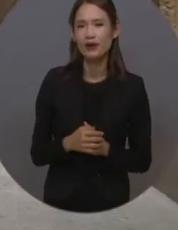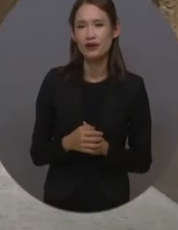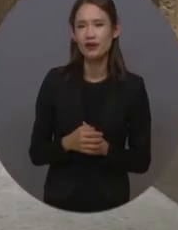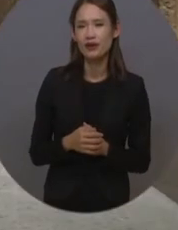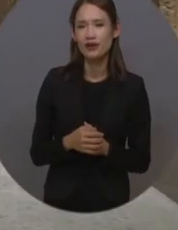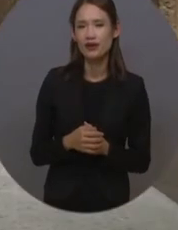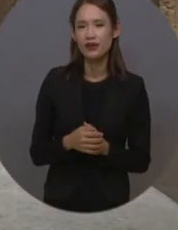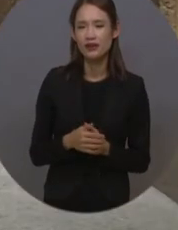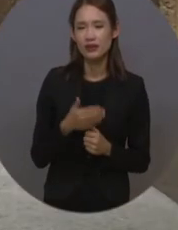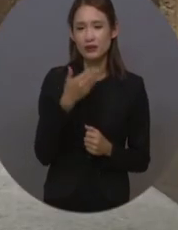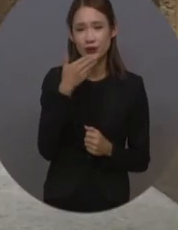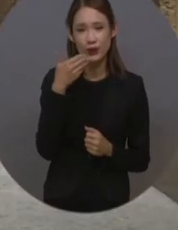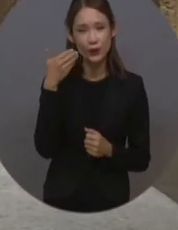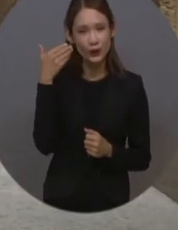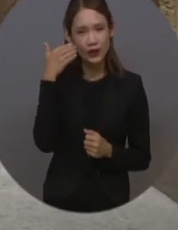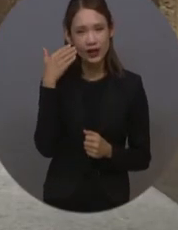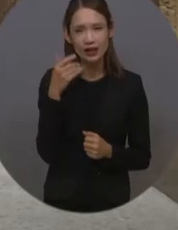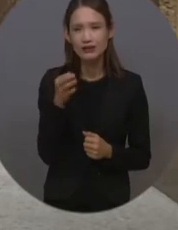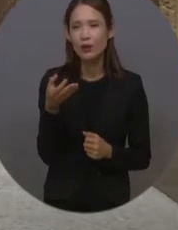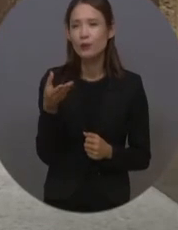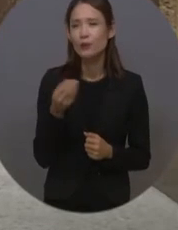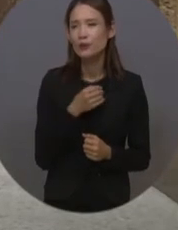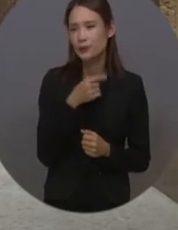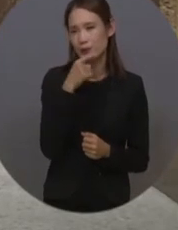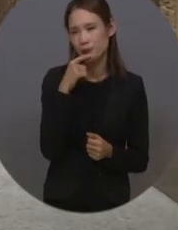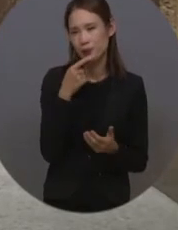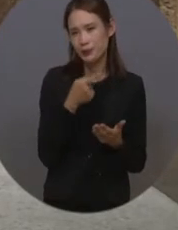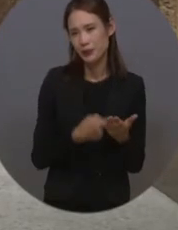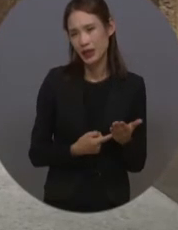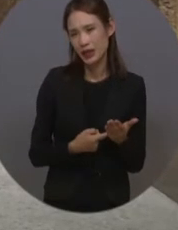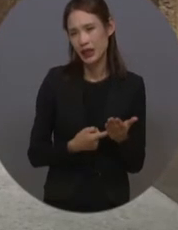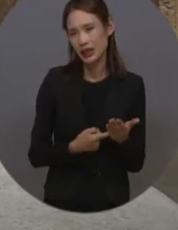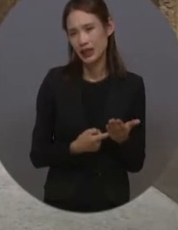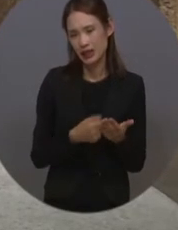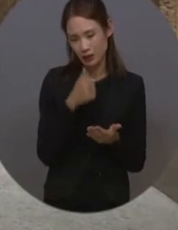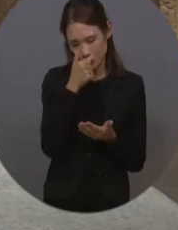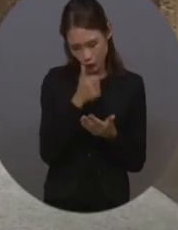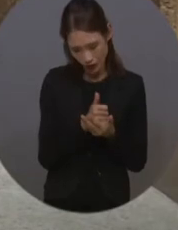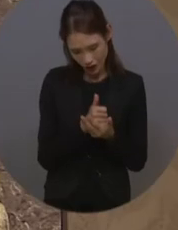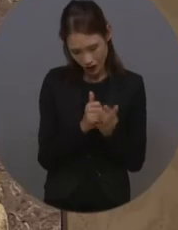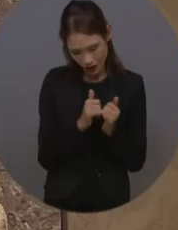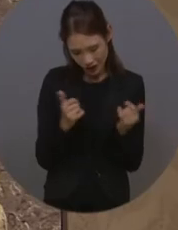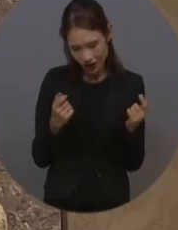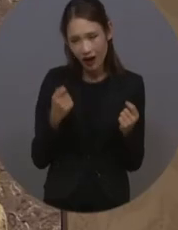이제 청각장애인들한테 큰 빚을 안고 죄인처럼 살고 있었는데 예.